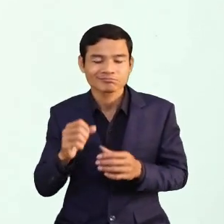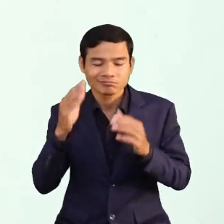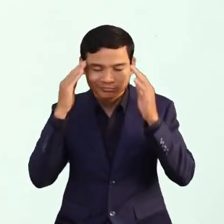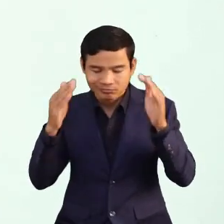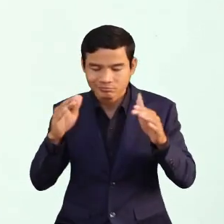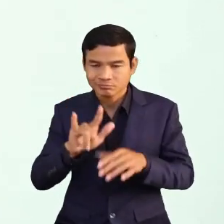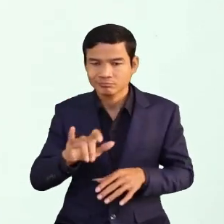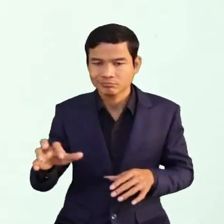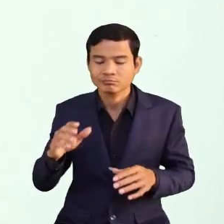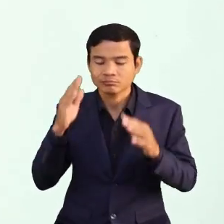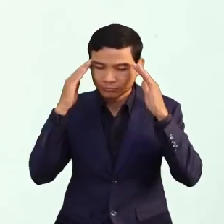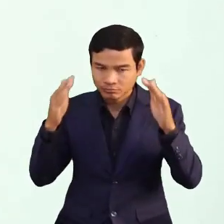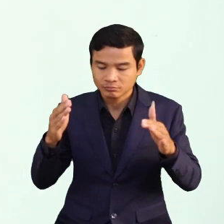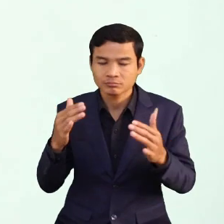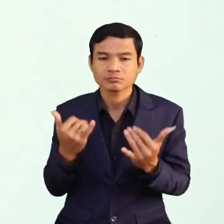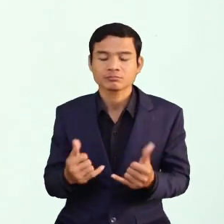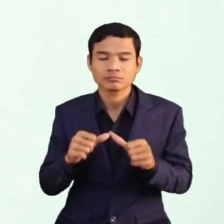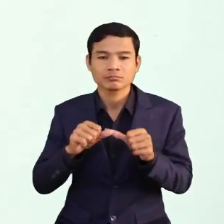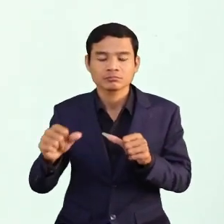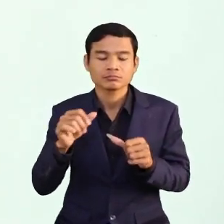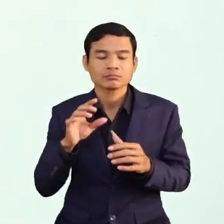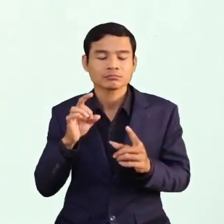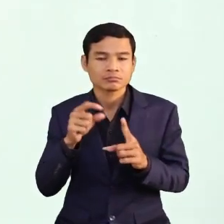ទៀតកូនកូនទាំងអស់គ្នាមើលព្យាករណ៍បន្ត